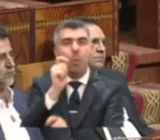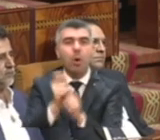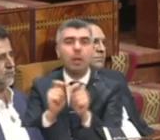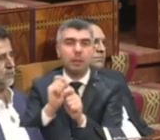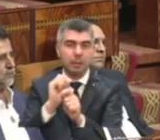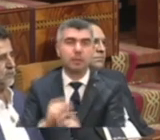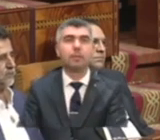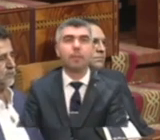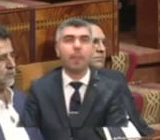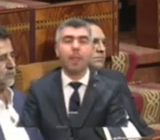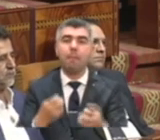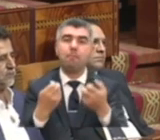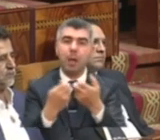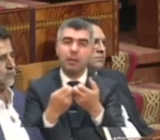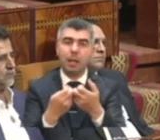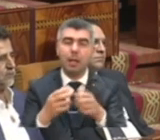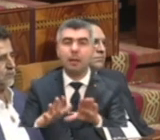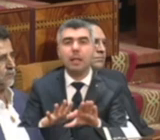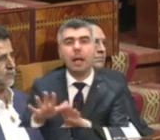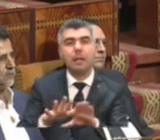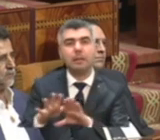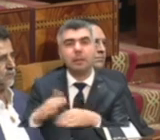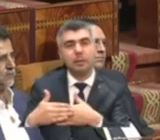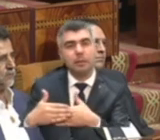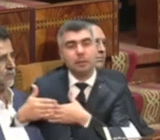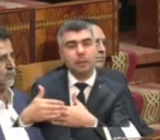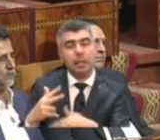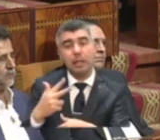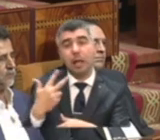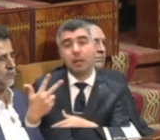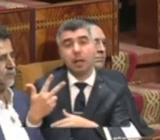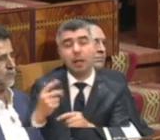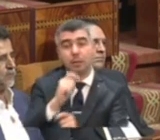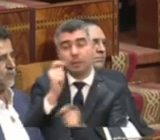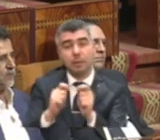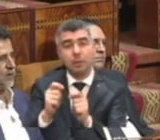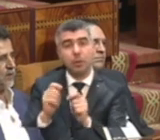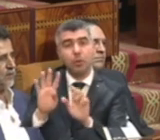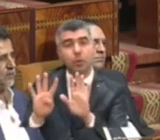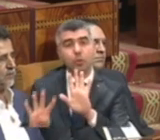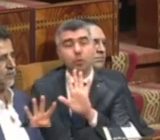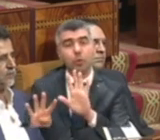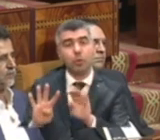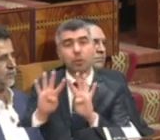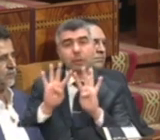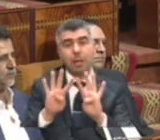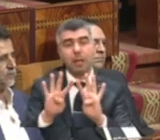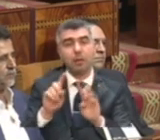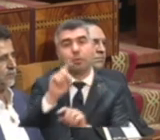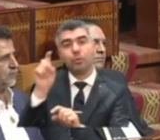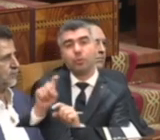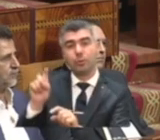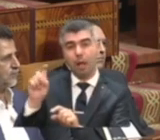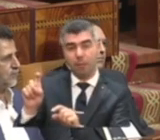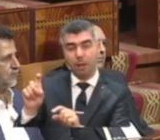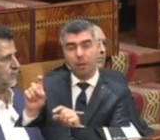المعماريين. المثال ديال تارودانت 3 المهندسين في إقليم يضم 89 جماعة بين حضرية وقروية. وحتى بعد